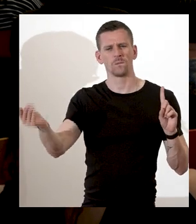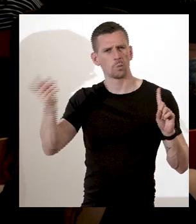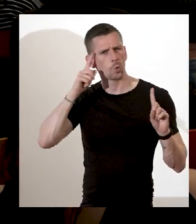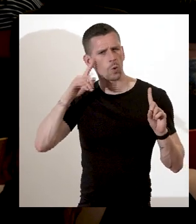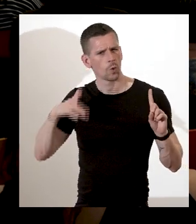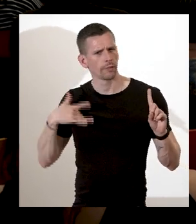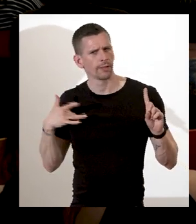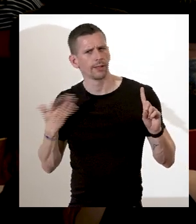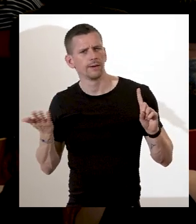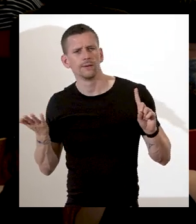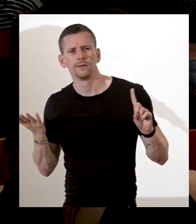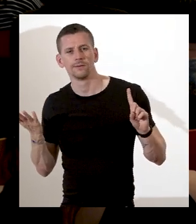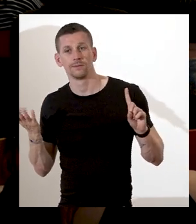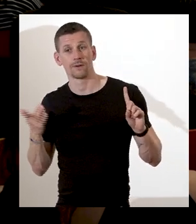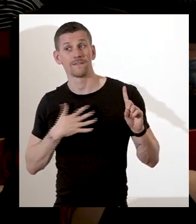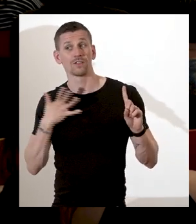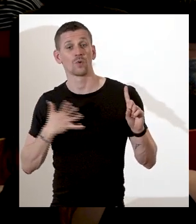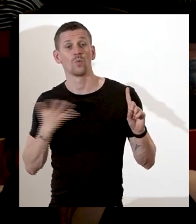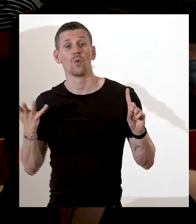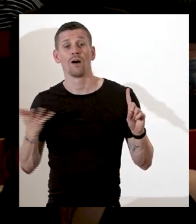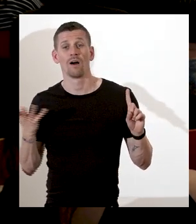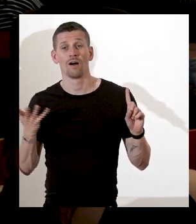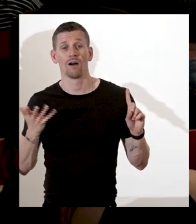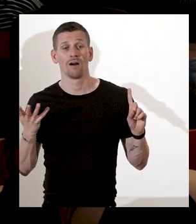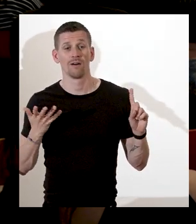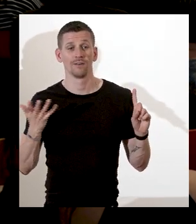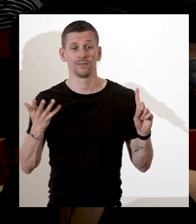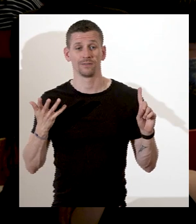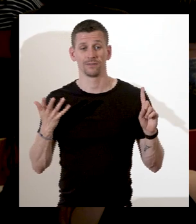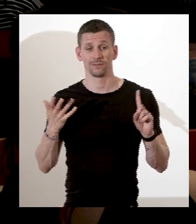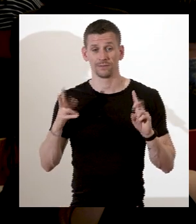pas être intégrés à des réseaux de parenté locale.